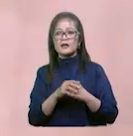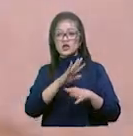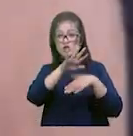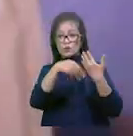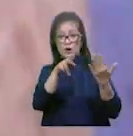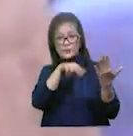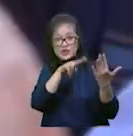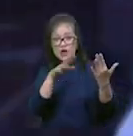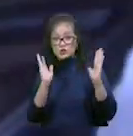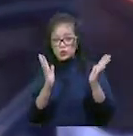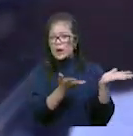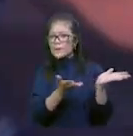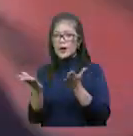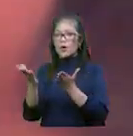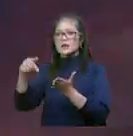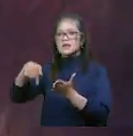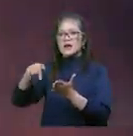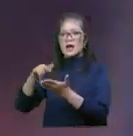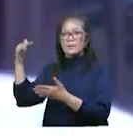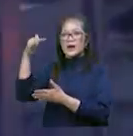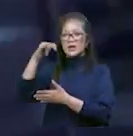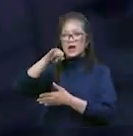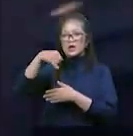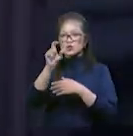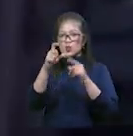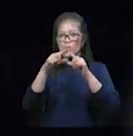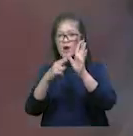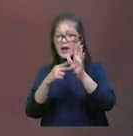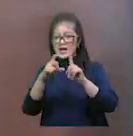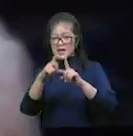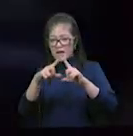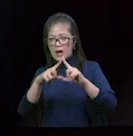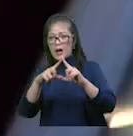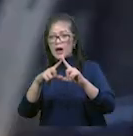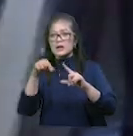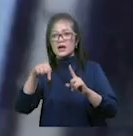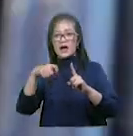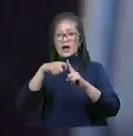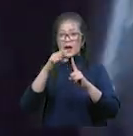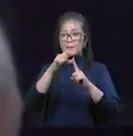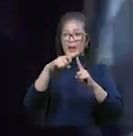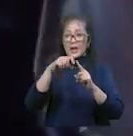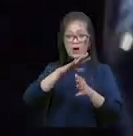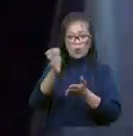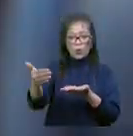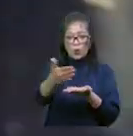Juanda untuk dibawa ke gedung KPK. KPK juga membawa sejumlah berkas terkait dugaan jual-beli jabatan.